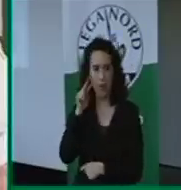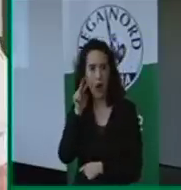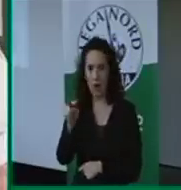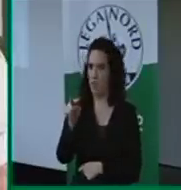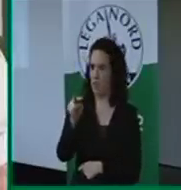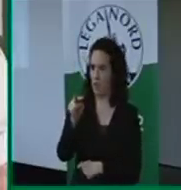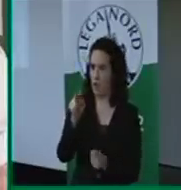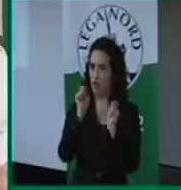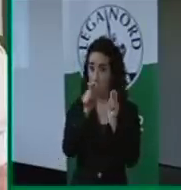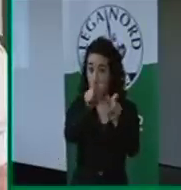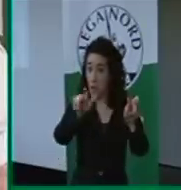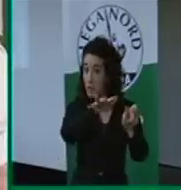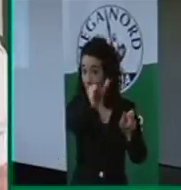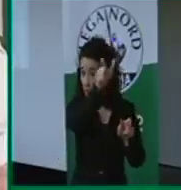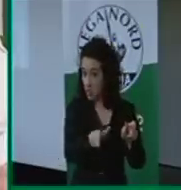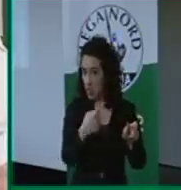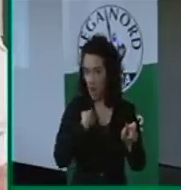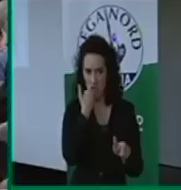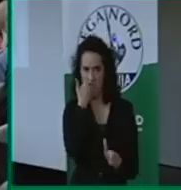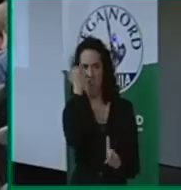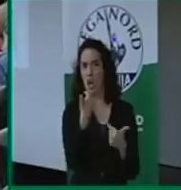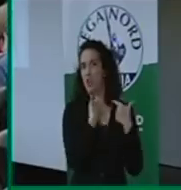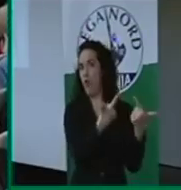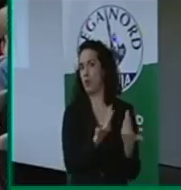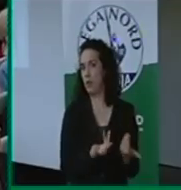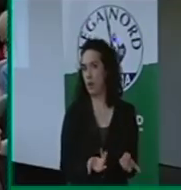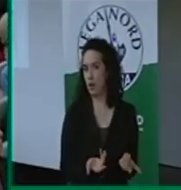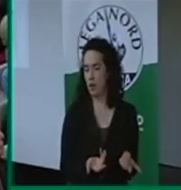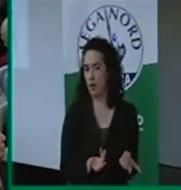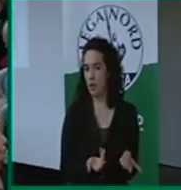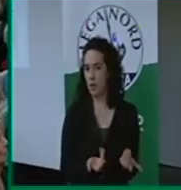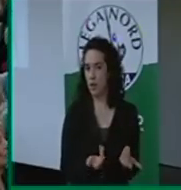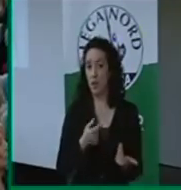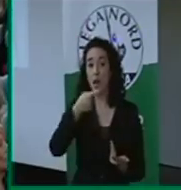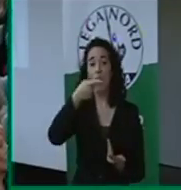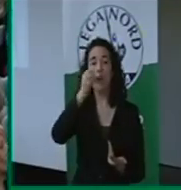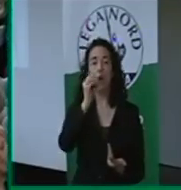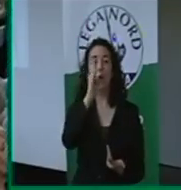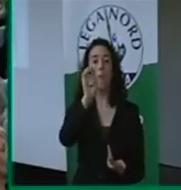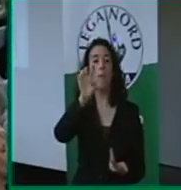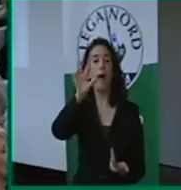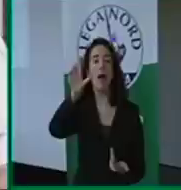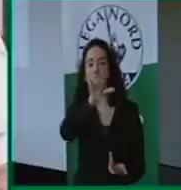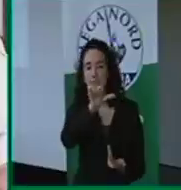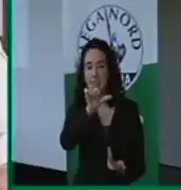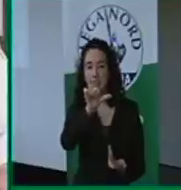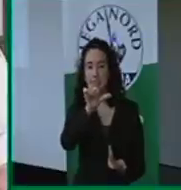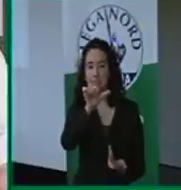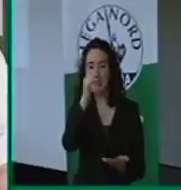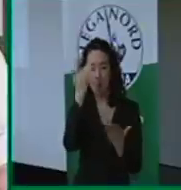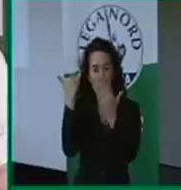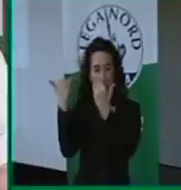maggioranza dei giornalisti Italiani nel senso che gubbels avrebbe avuto da